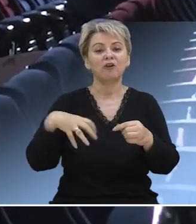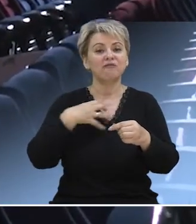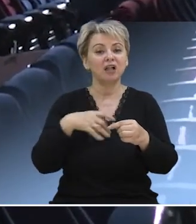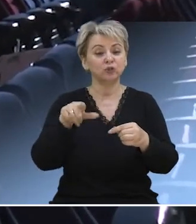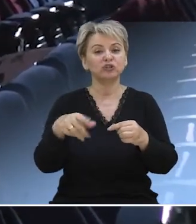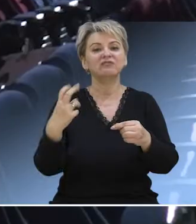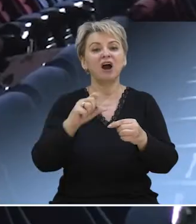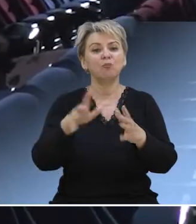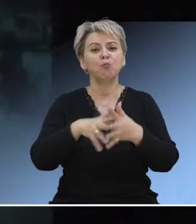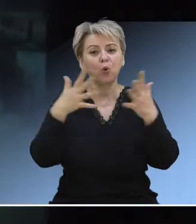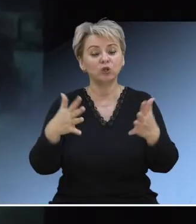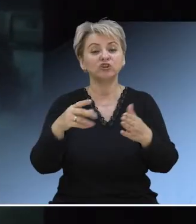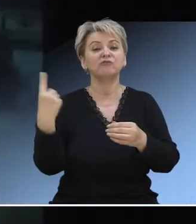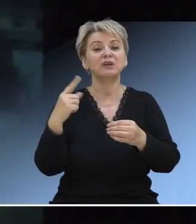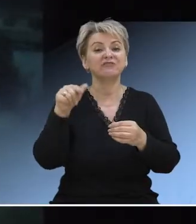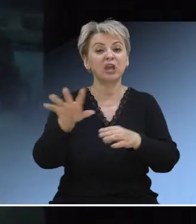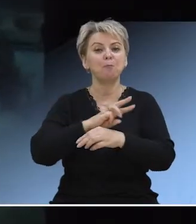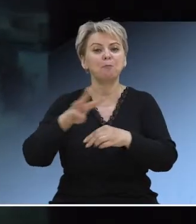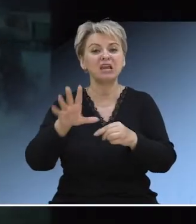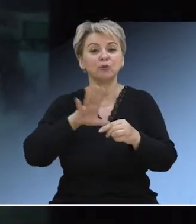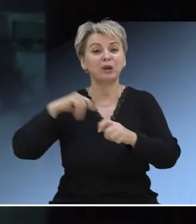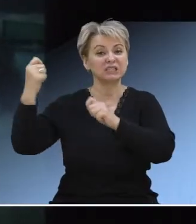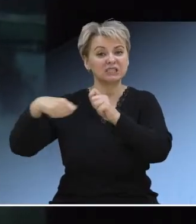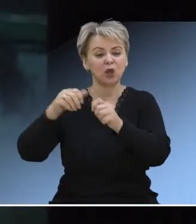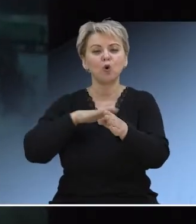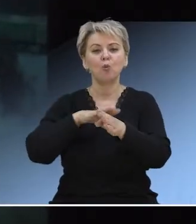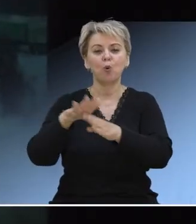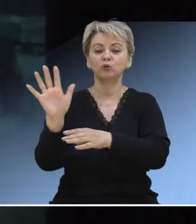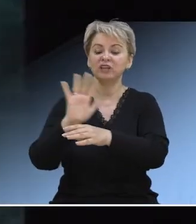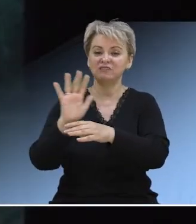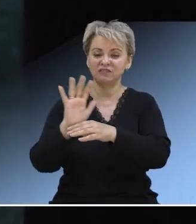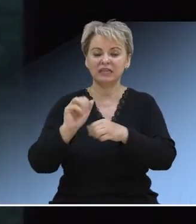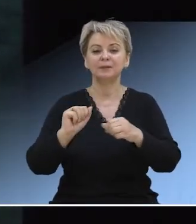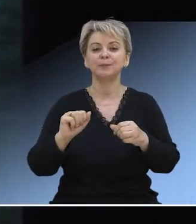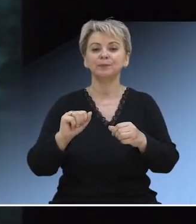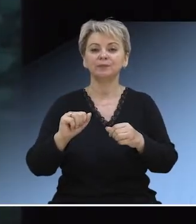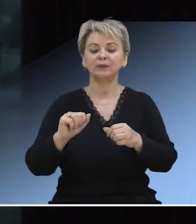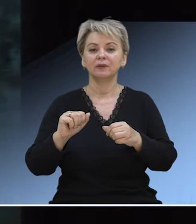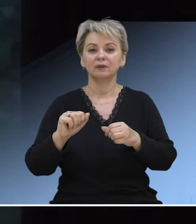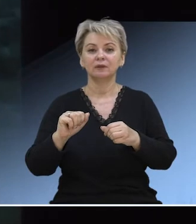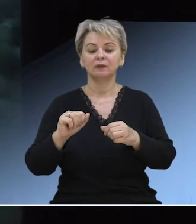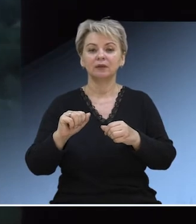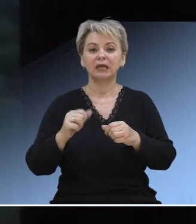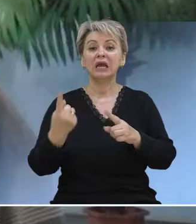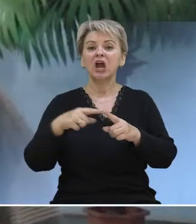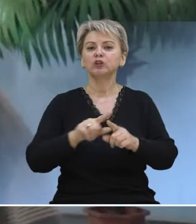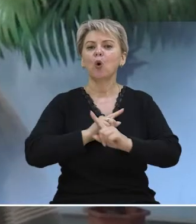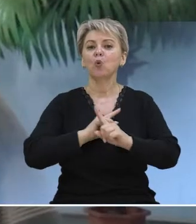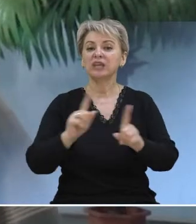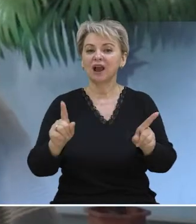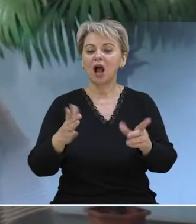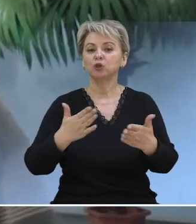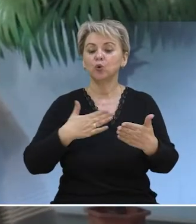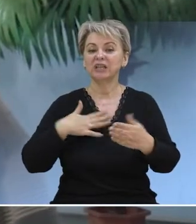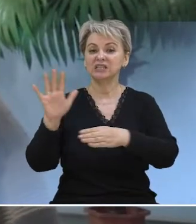оно было волнующим вдвойне, так как впервые в Миллерово был снят полнометражный художественный фильм. Вы знаете,